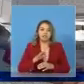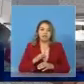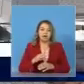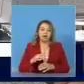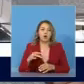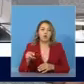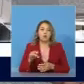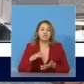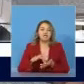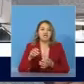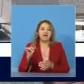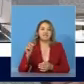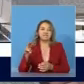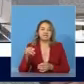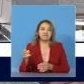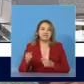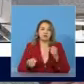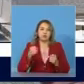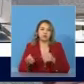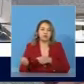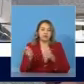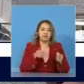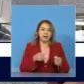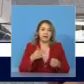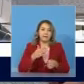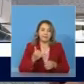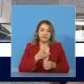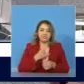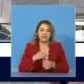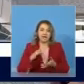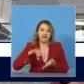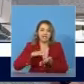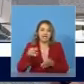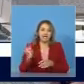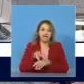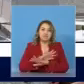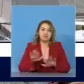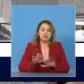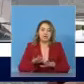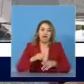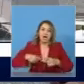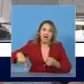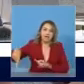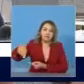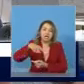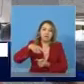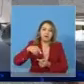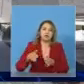Орталық Азиядан келетін көлік біздің қалаға кірмей, осы оңтүстік айналма